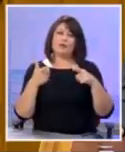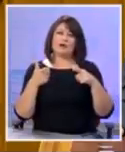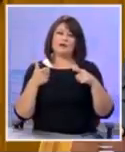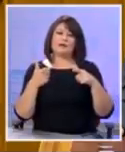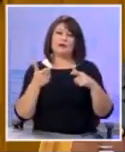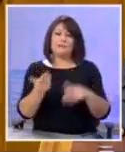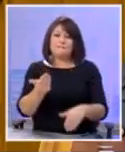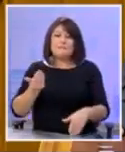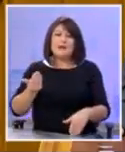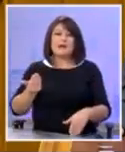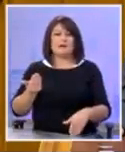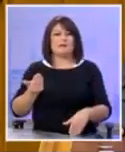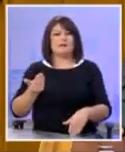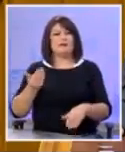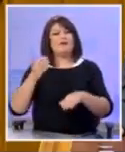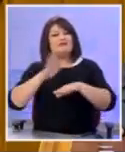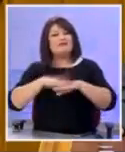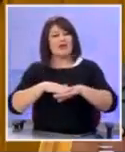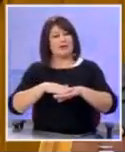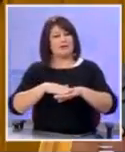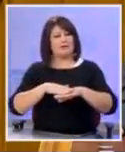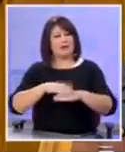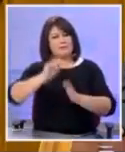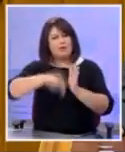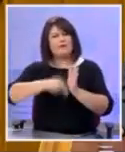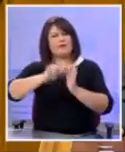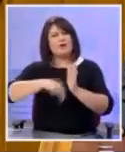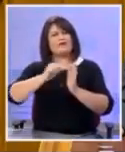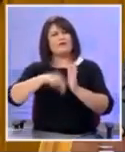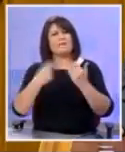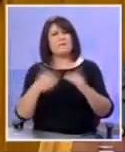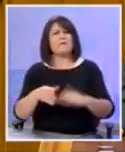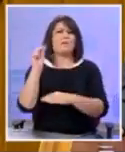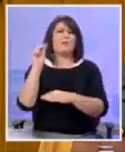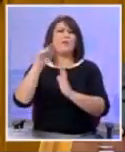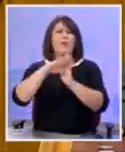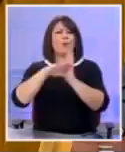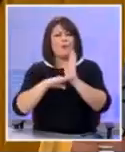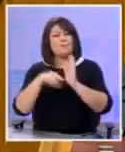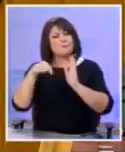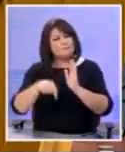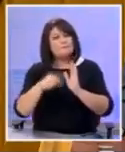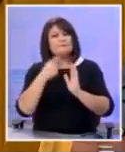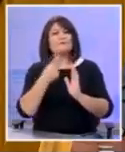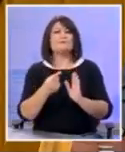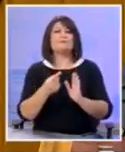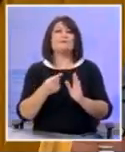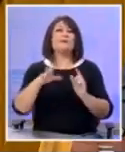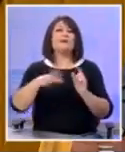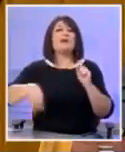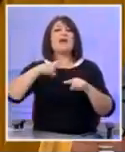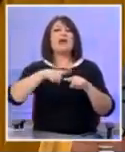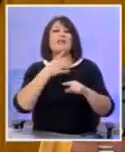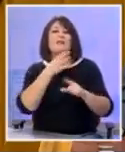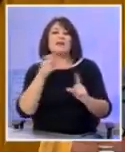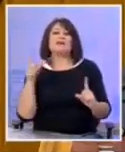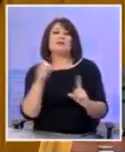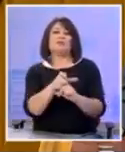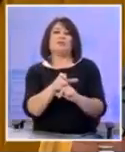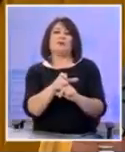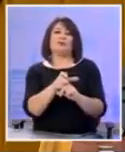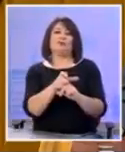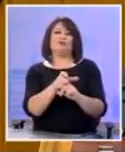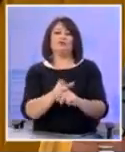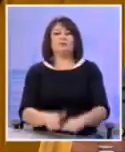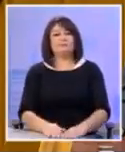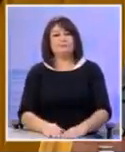τα προηγούμενα χρόνια, με μια σειρά υπογραφών και δεσμεύσεων, θέτοντας έτσι την χώρα υπό ομοιρία. Αυτή